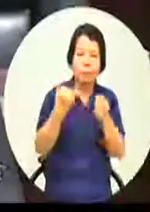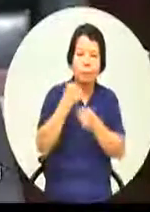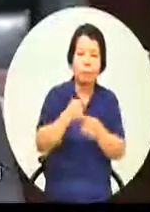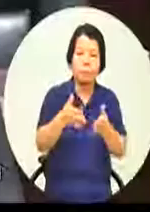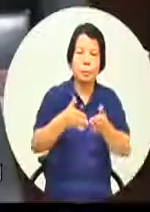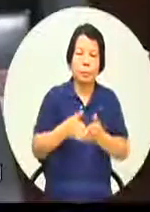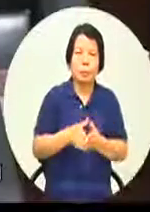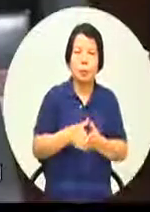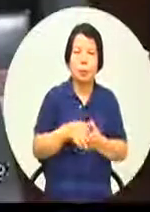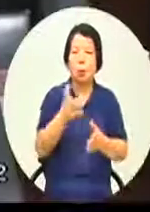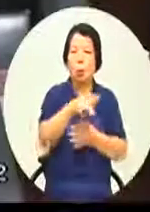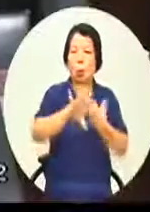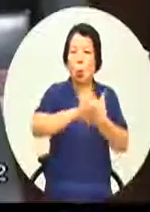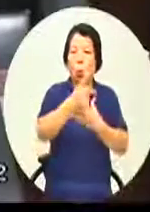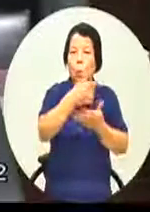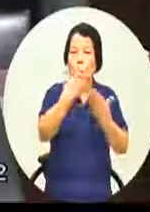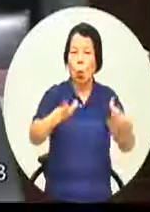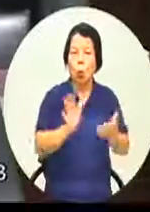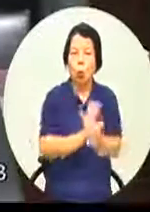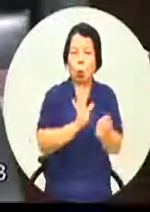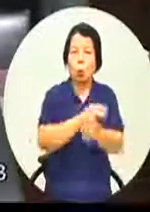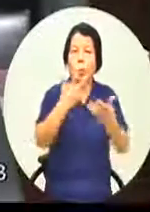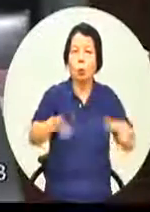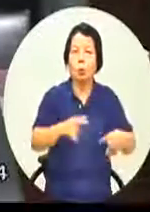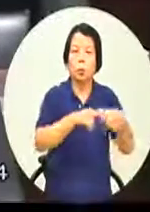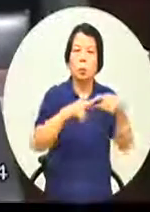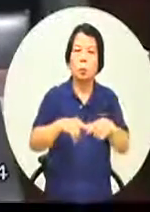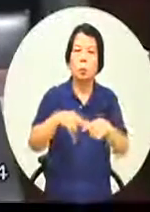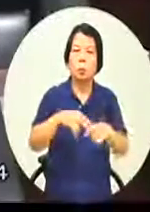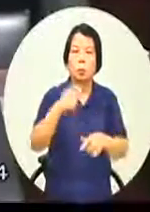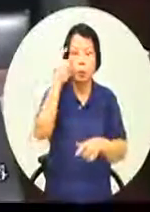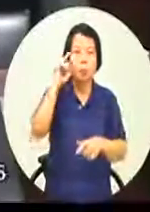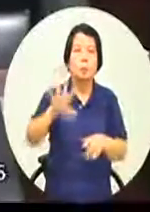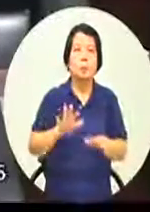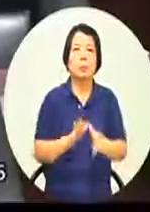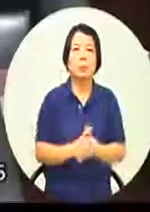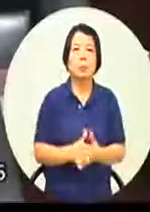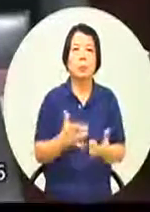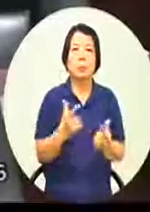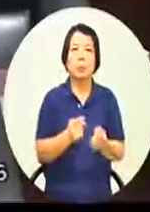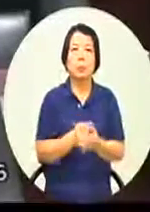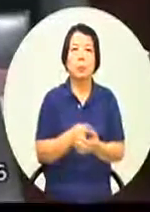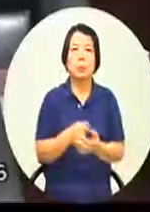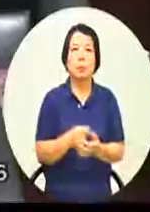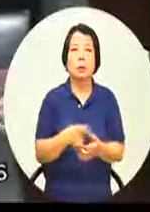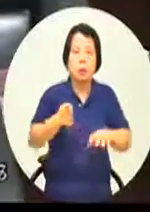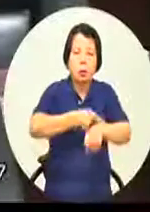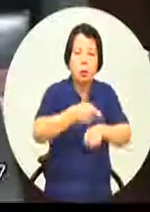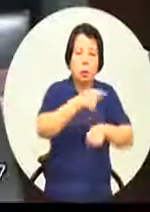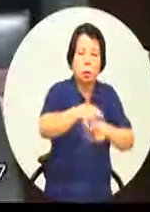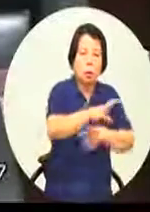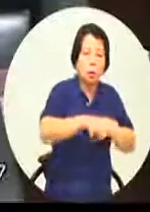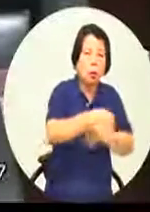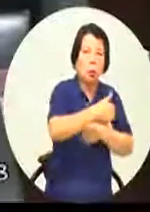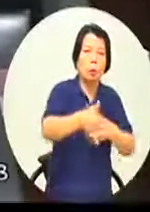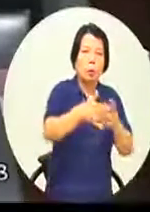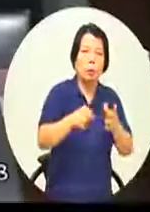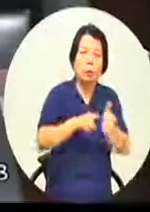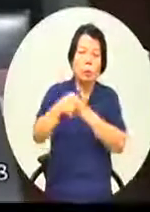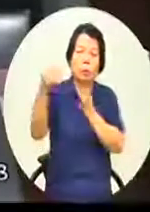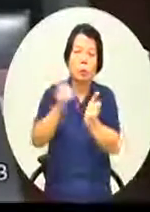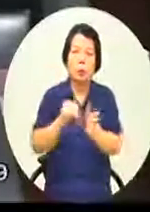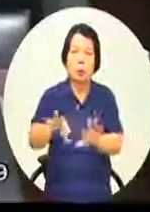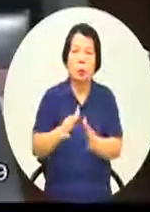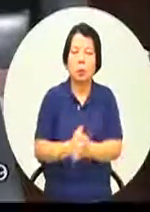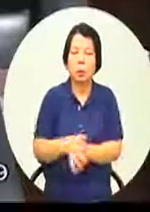table。那我觉得可能还要行销一个概念，就是 farmer to consumer。 从农民的手上直接到我们